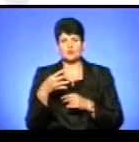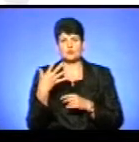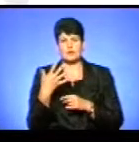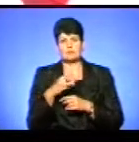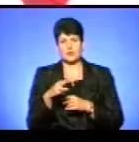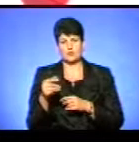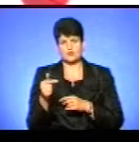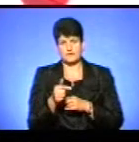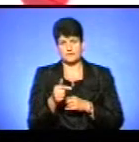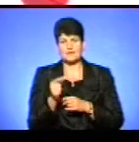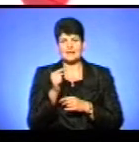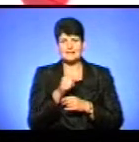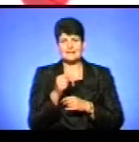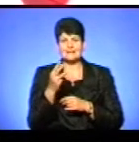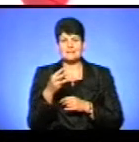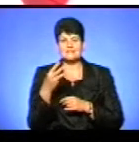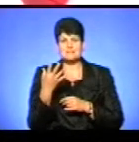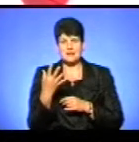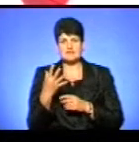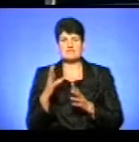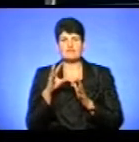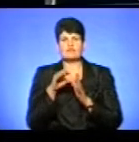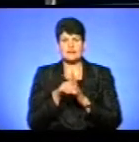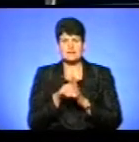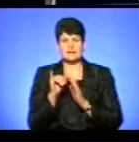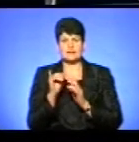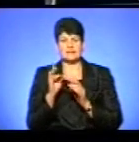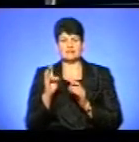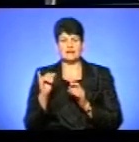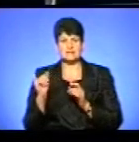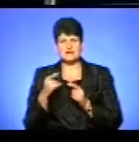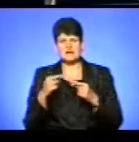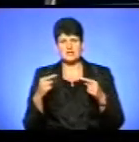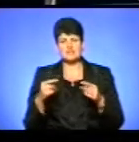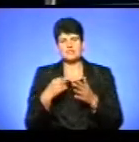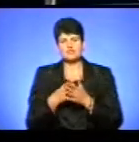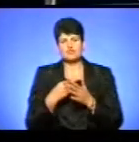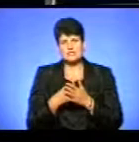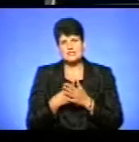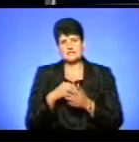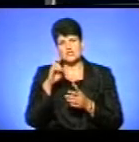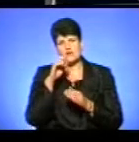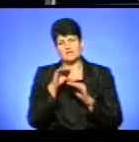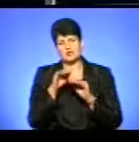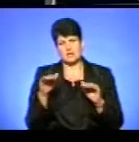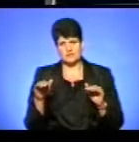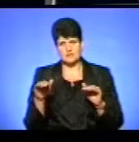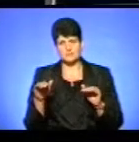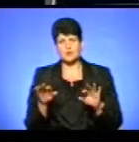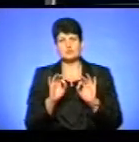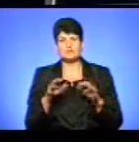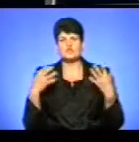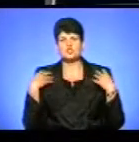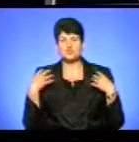мільйонів гривень. З них 35 – внески інвесторів, решту – з міського бюджету та бюджетів державного рівня. Розповів